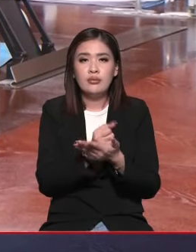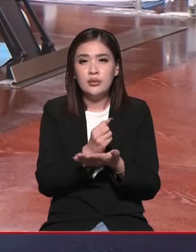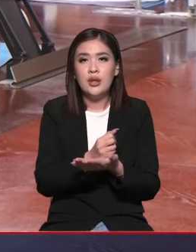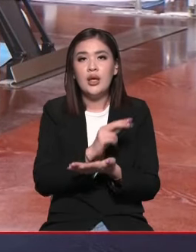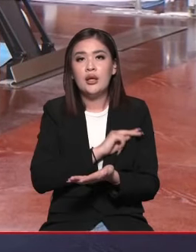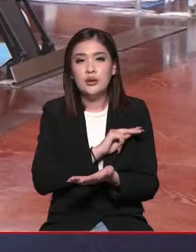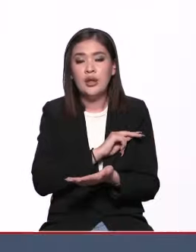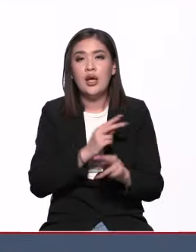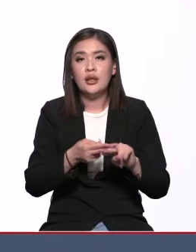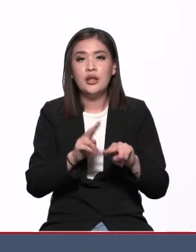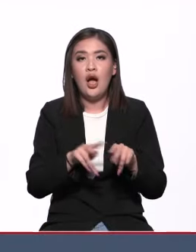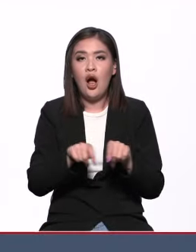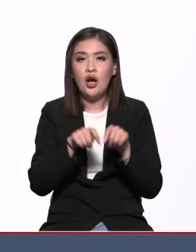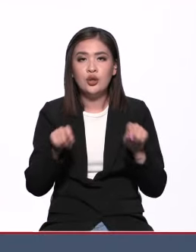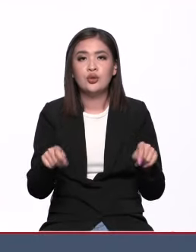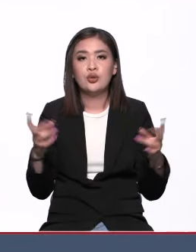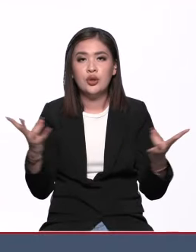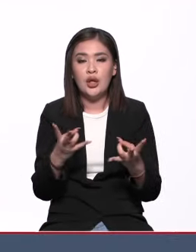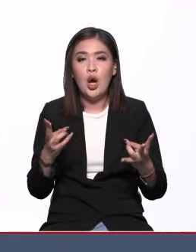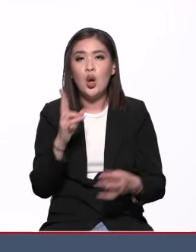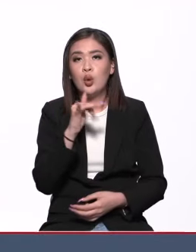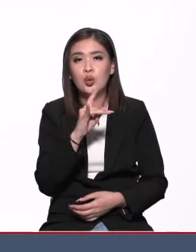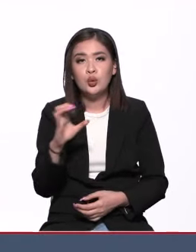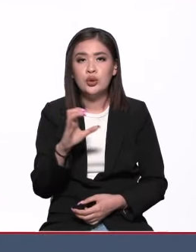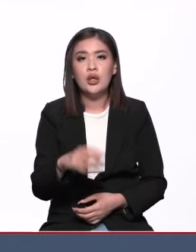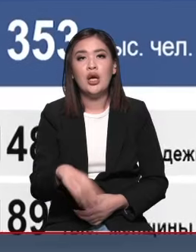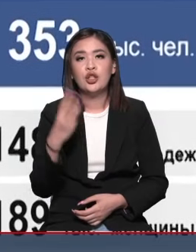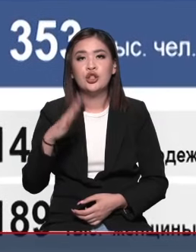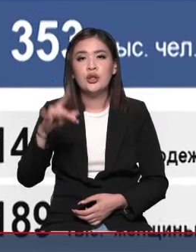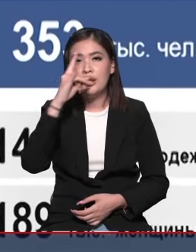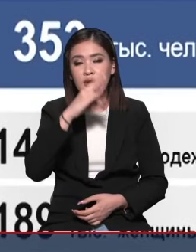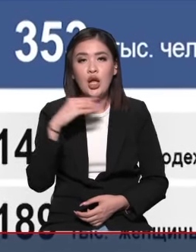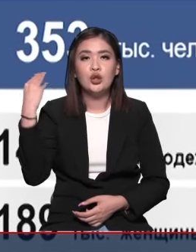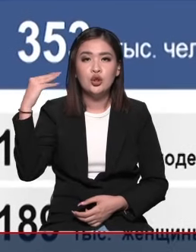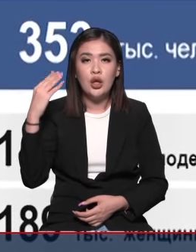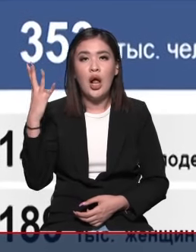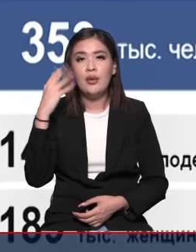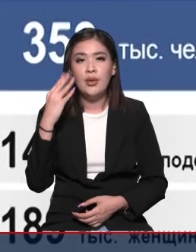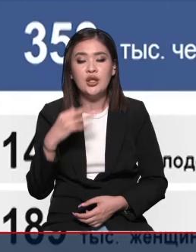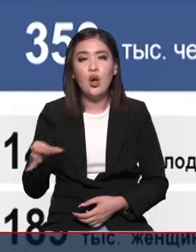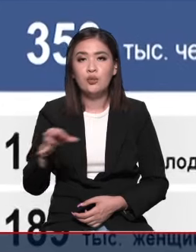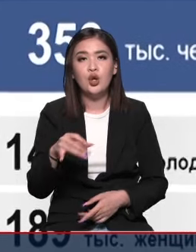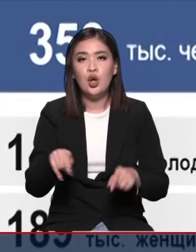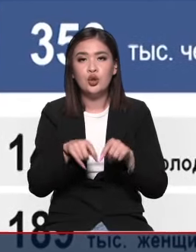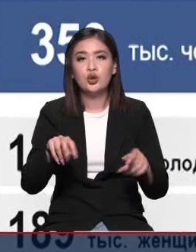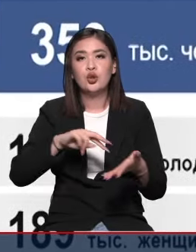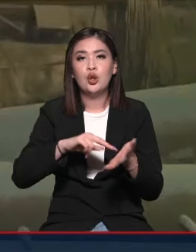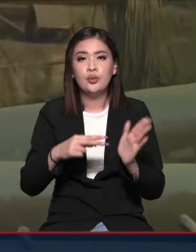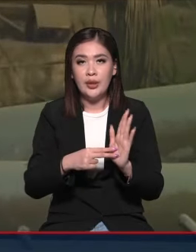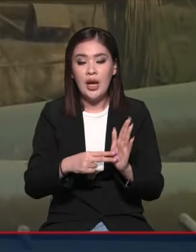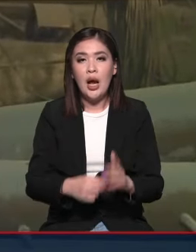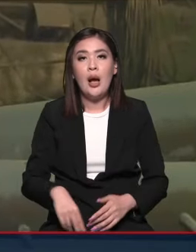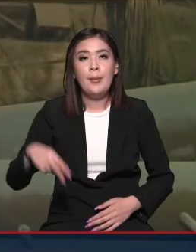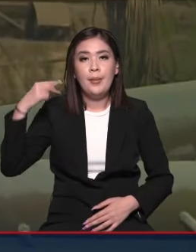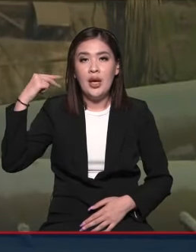даярлау орталықтарын ашу керек. Ондай курстарды Шығыс Қазақстан, Түркістан және Алматы облыстарында ашу жоспарланған.